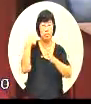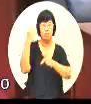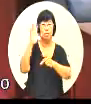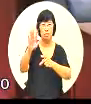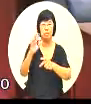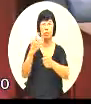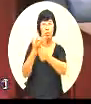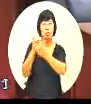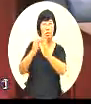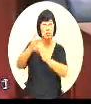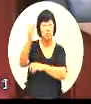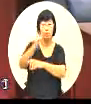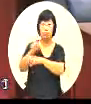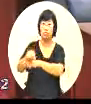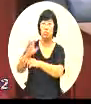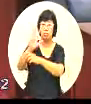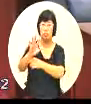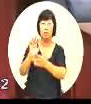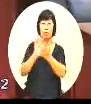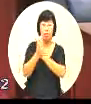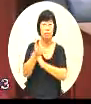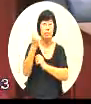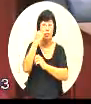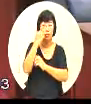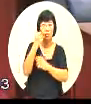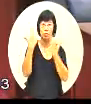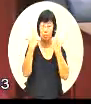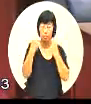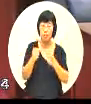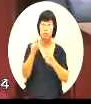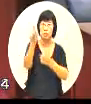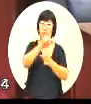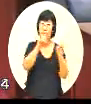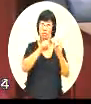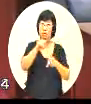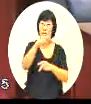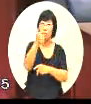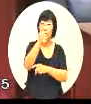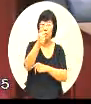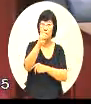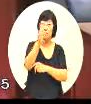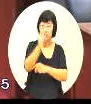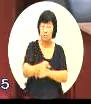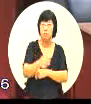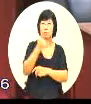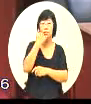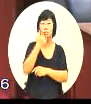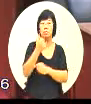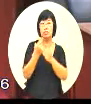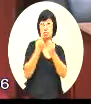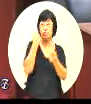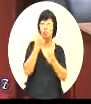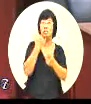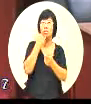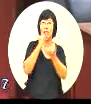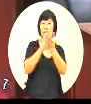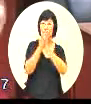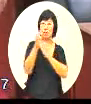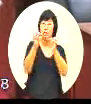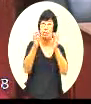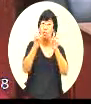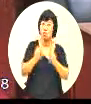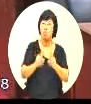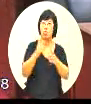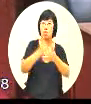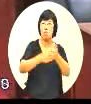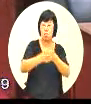看从改制左右那一年借150亿，到去年我们已经首次低于100亿，但是市长100亿也是100亿啊，还